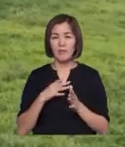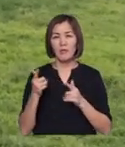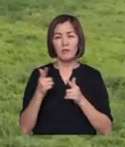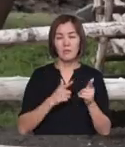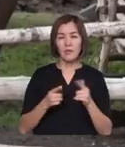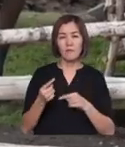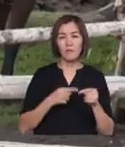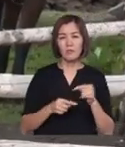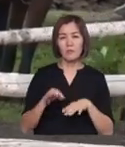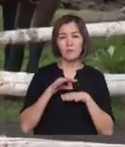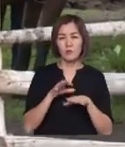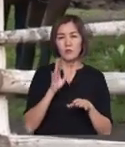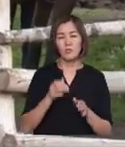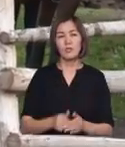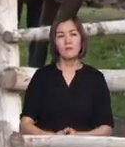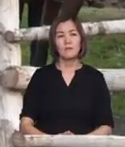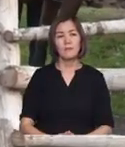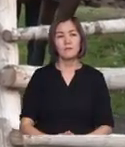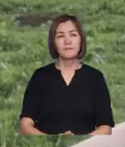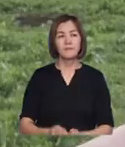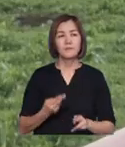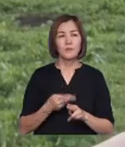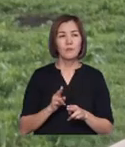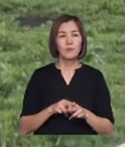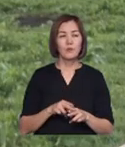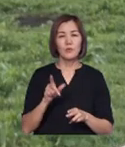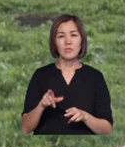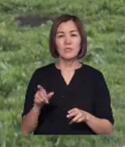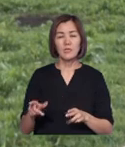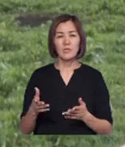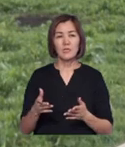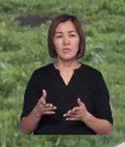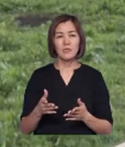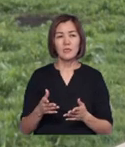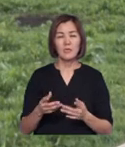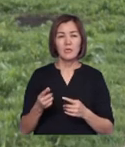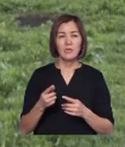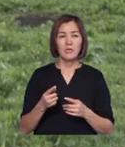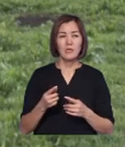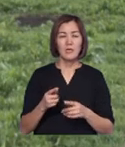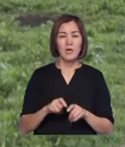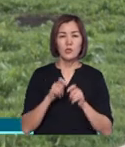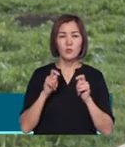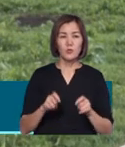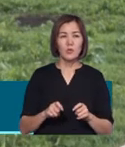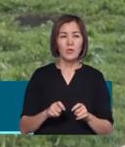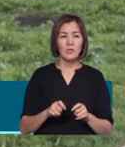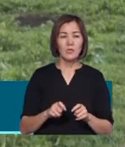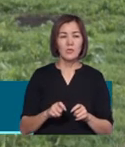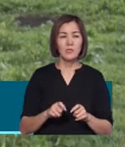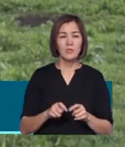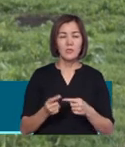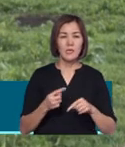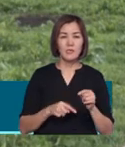бизнес жоспармен жүргізіледі. Бұл кісілерге жаңағы жеке кәсібін бастауға, ауданнан жаңағы кәсіпкерін ашуға кәсіпкерлік бөлімі